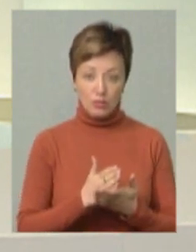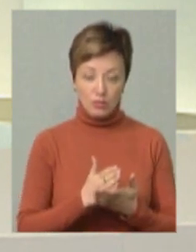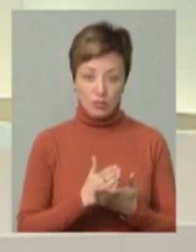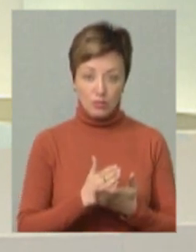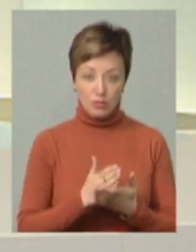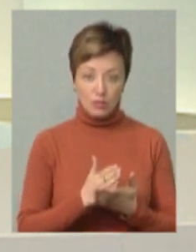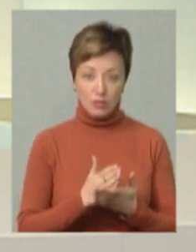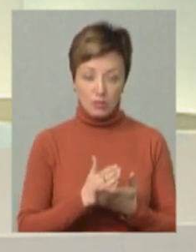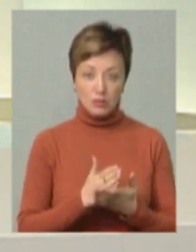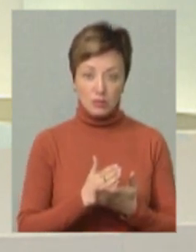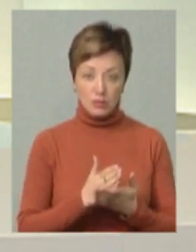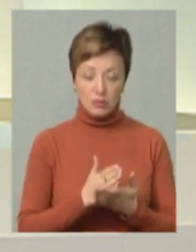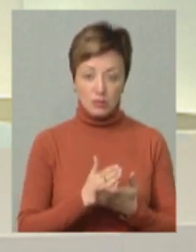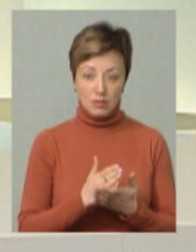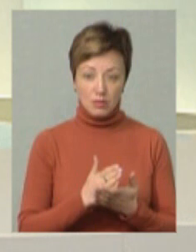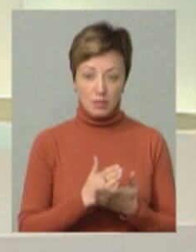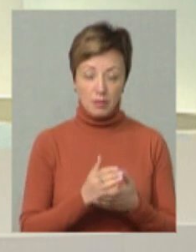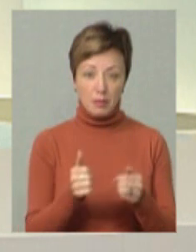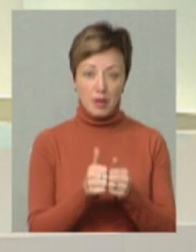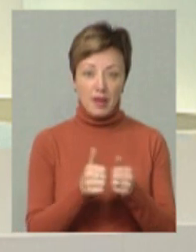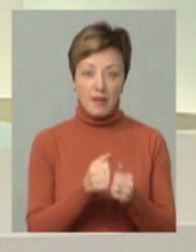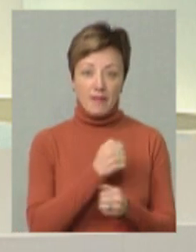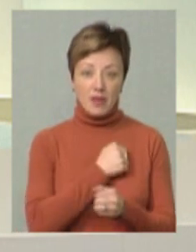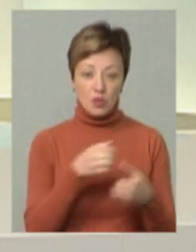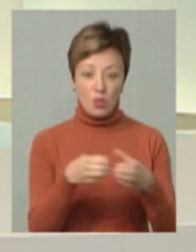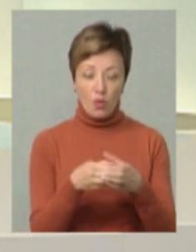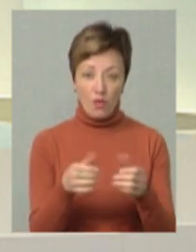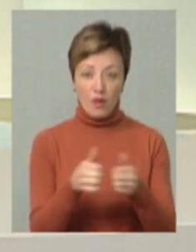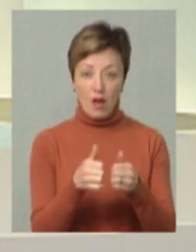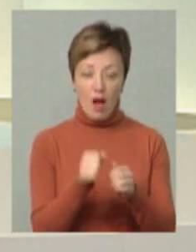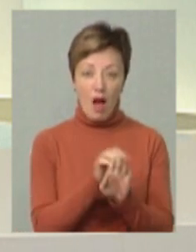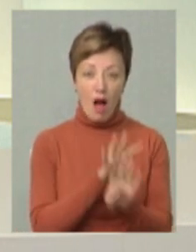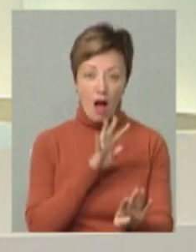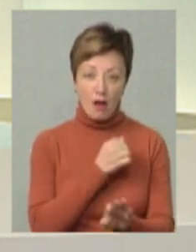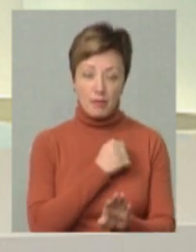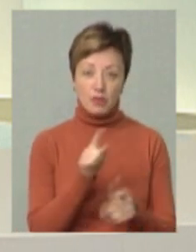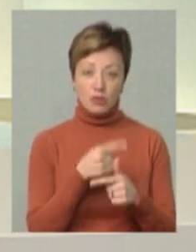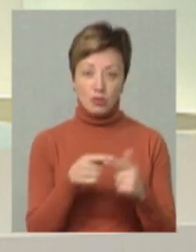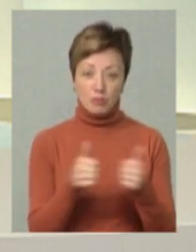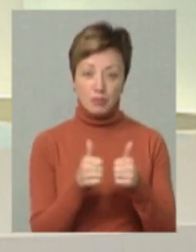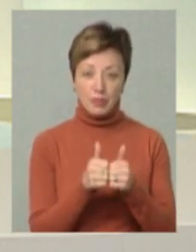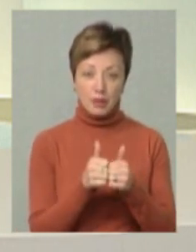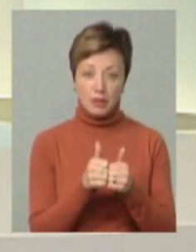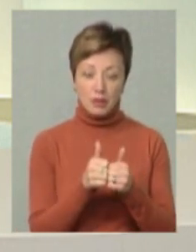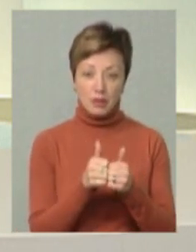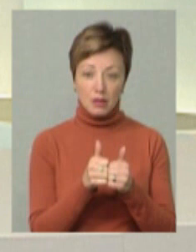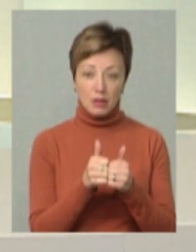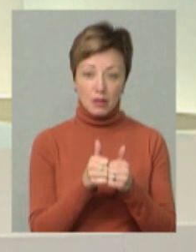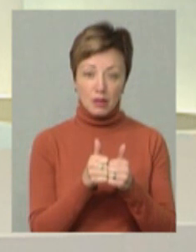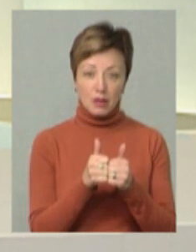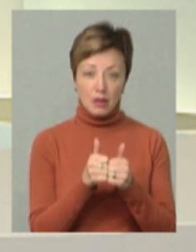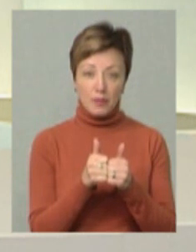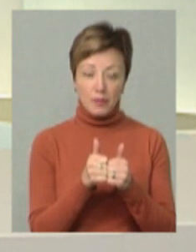послуг або служіння при військових, при армії чи при взагалі